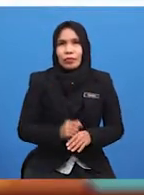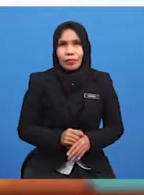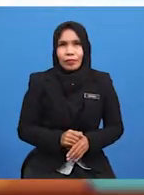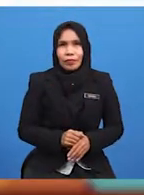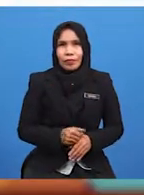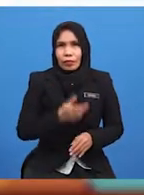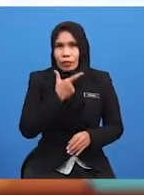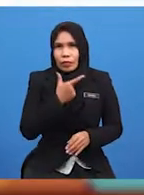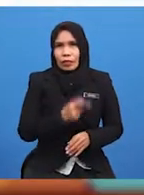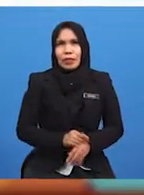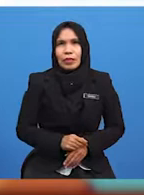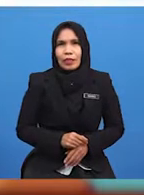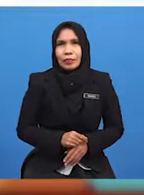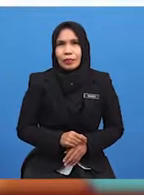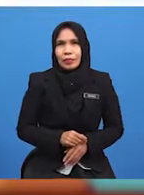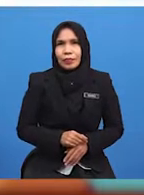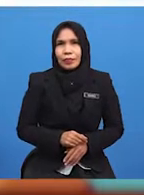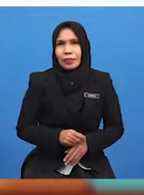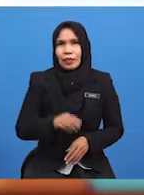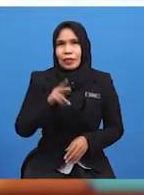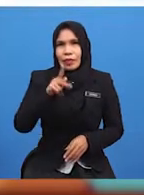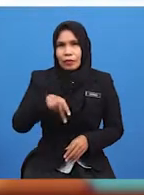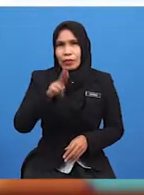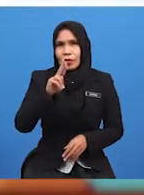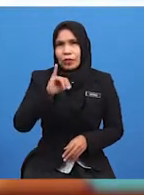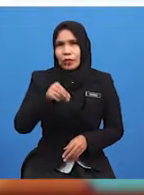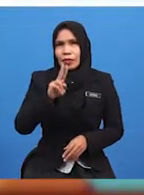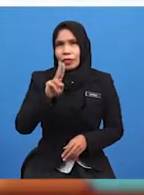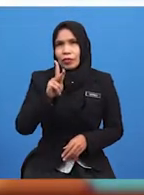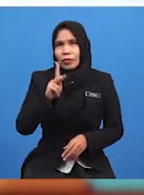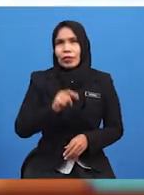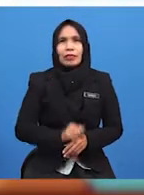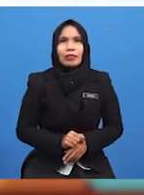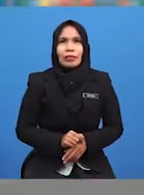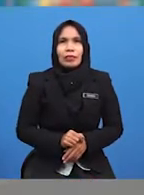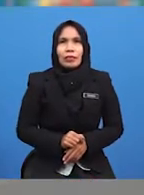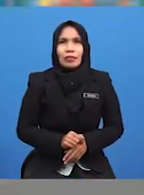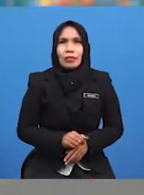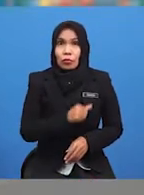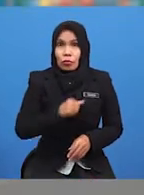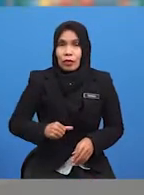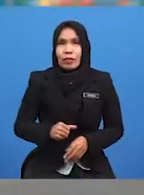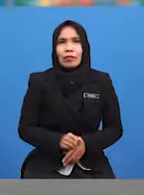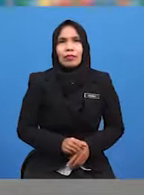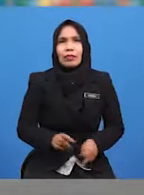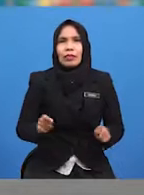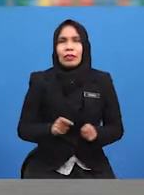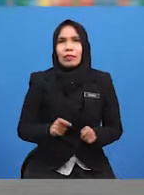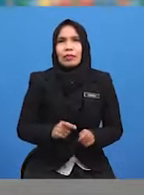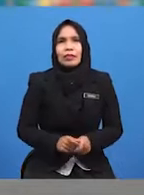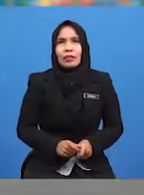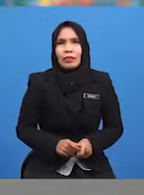Bridge Cuba memujuk Sultan Ahmad menerima residen krisis tetapi gagal oleh yang demikian